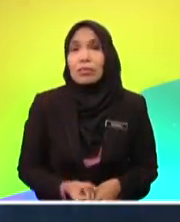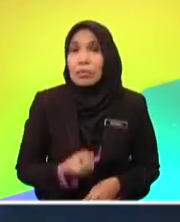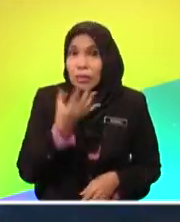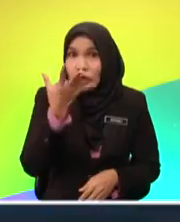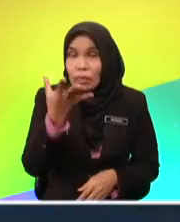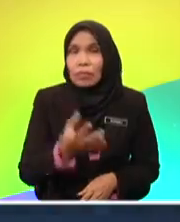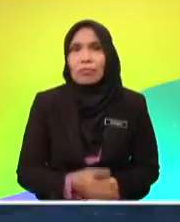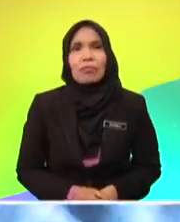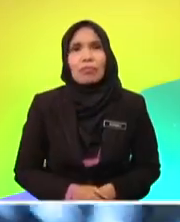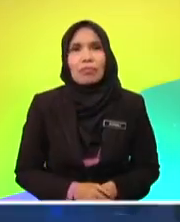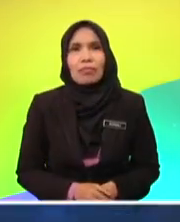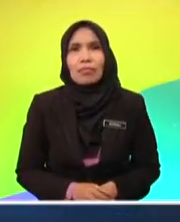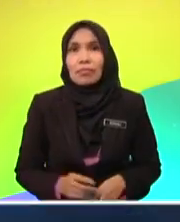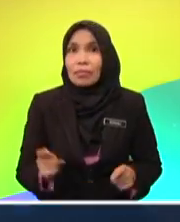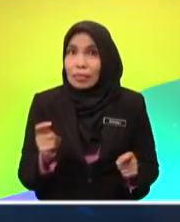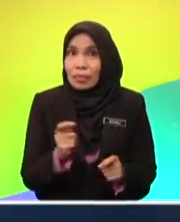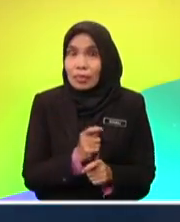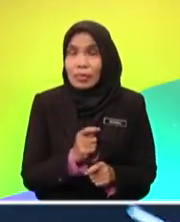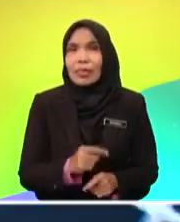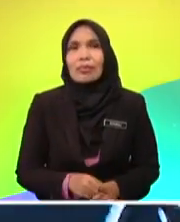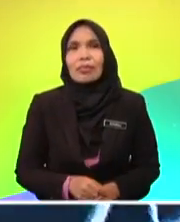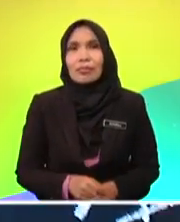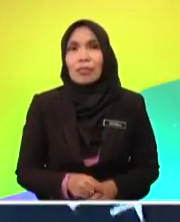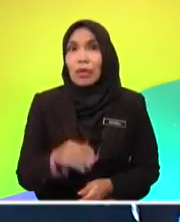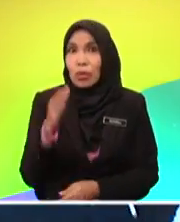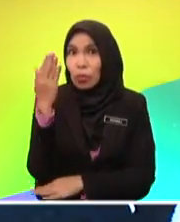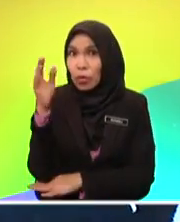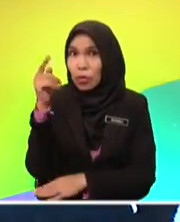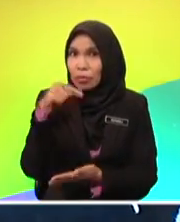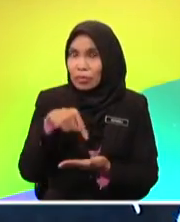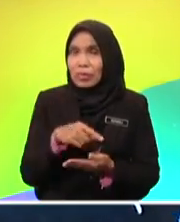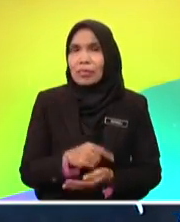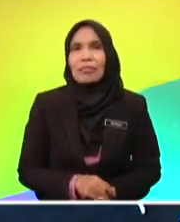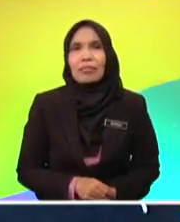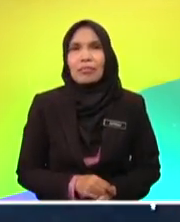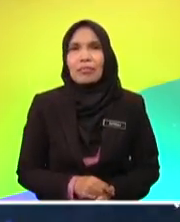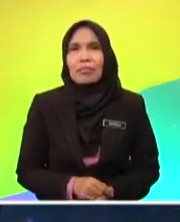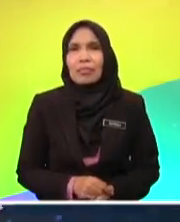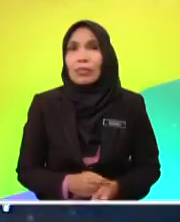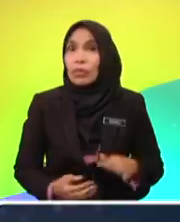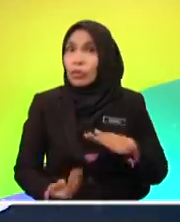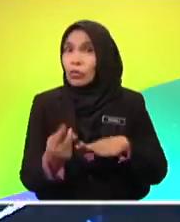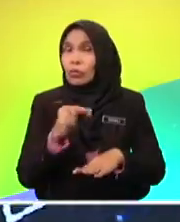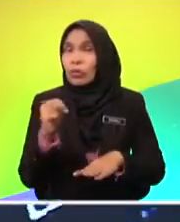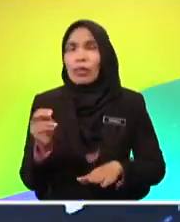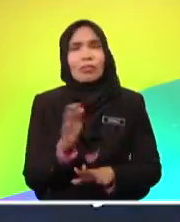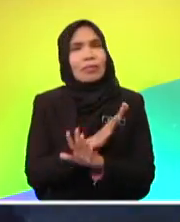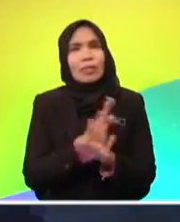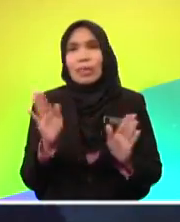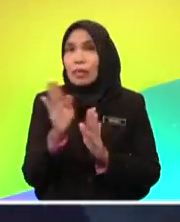ia merupakan tumbuhan tidak berbunga. Okey, bagus. Sangat semelang. Okey.